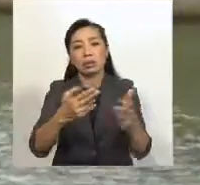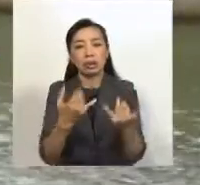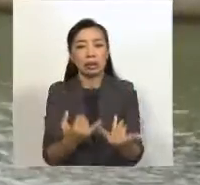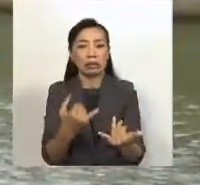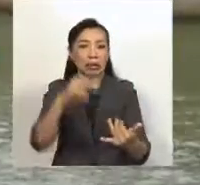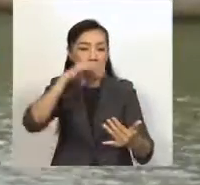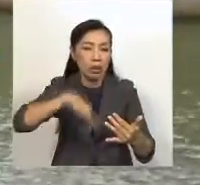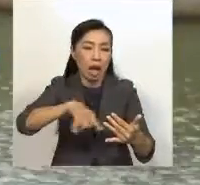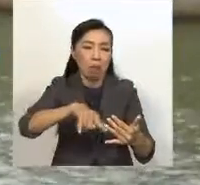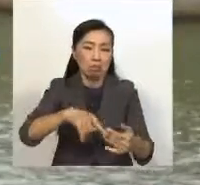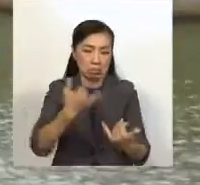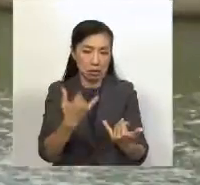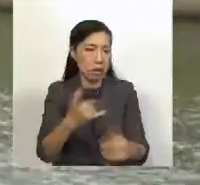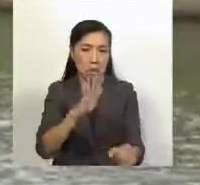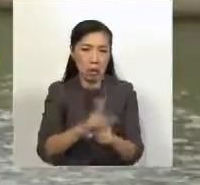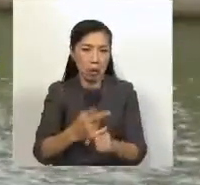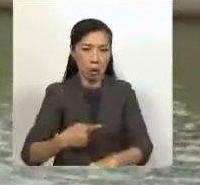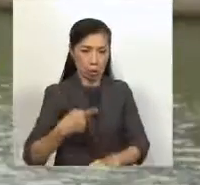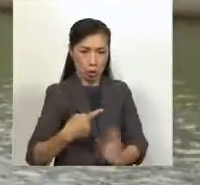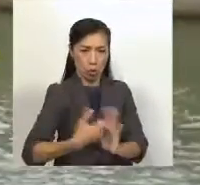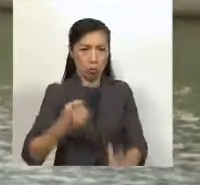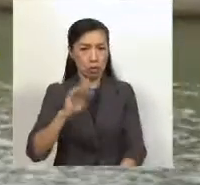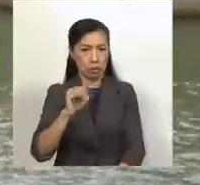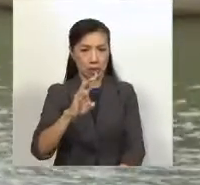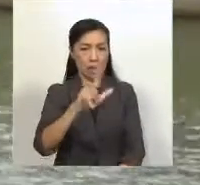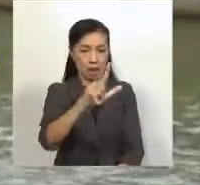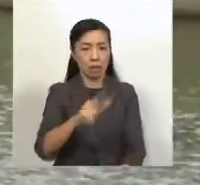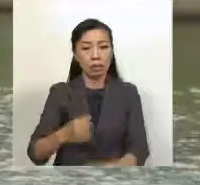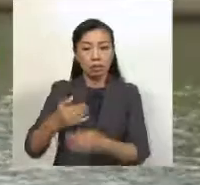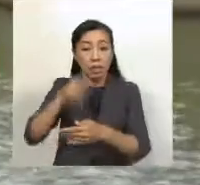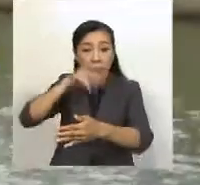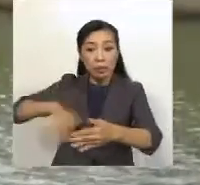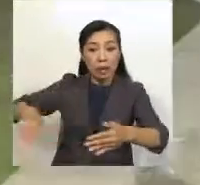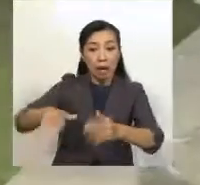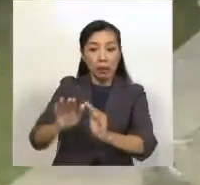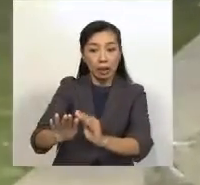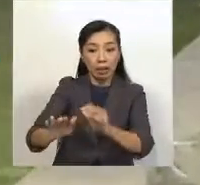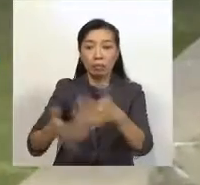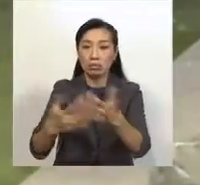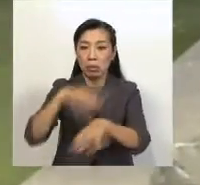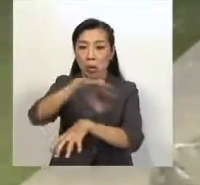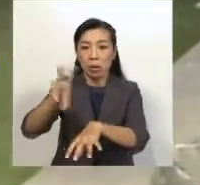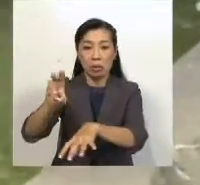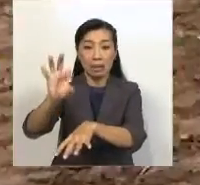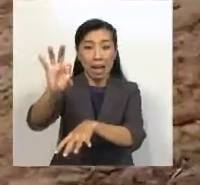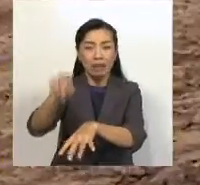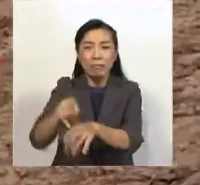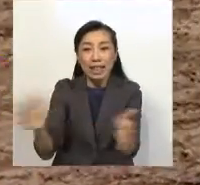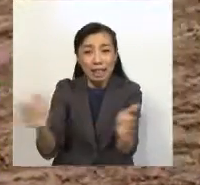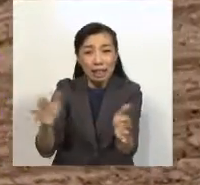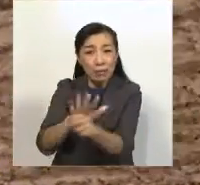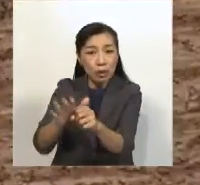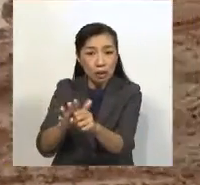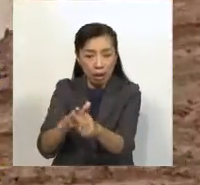ำให้ปริมาณน้ำยังติดลบอยู่กว่า47ล้านลูกบาศก์เมตรส่วนอ่างเก็บน้ำขนาดกลาง69แห่งปรากฏว่